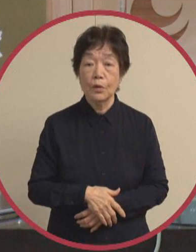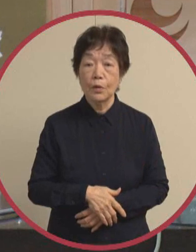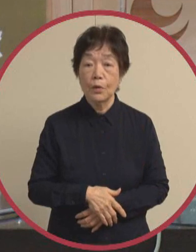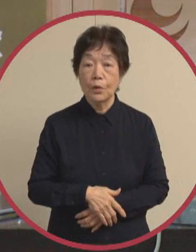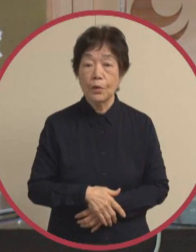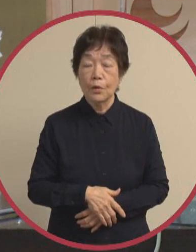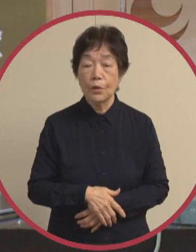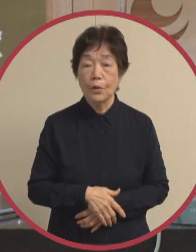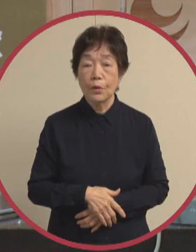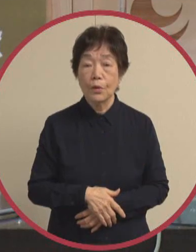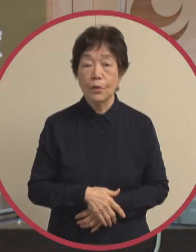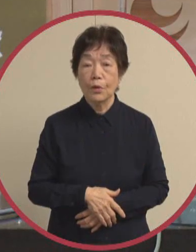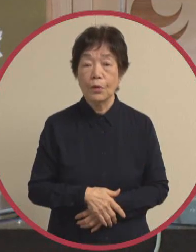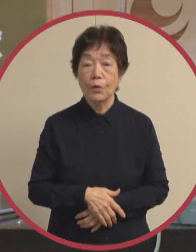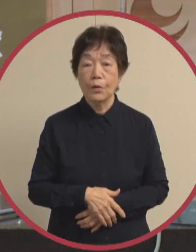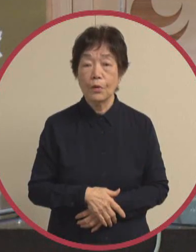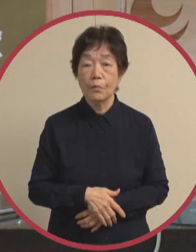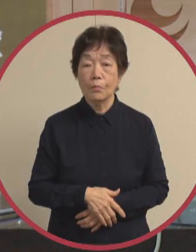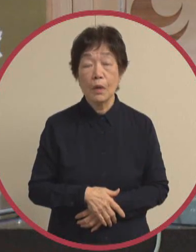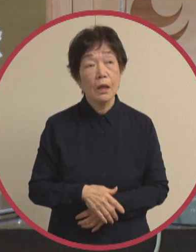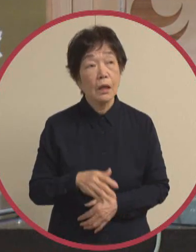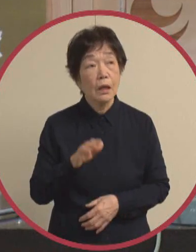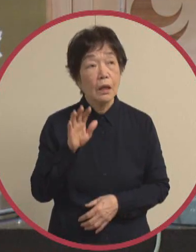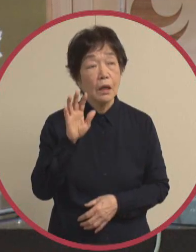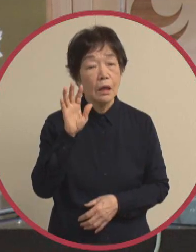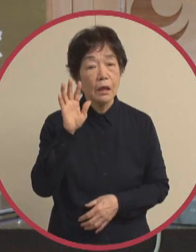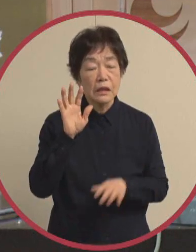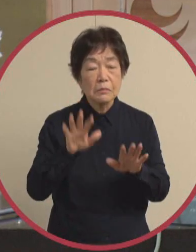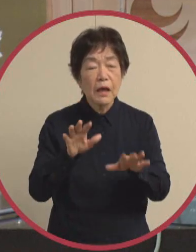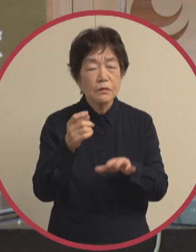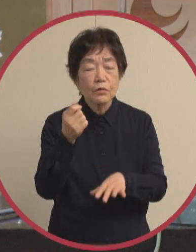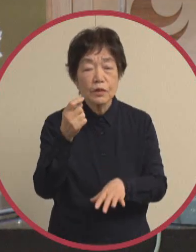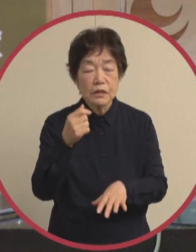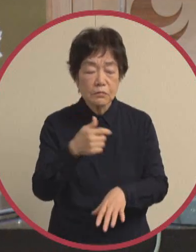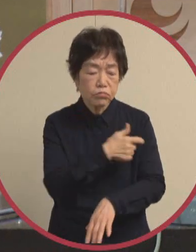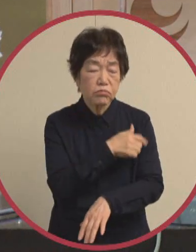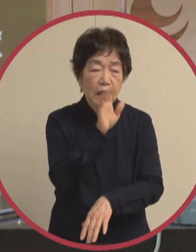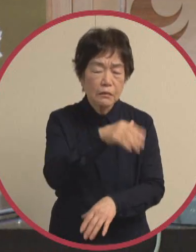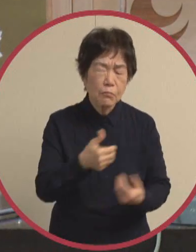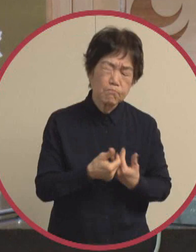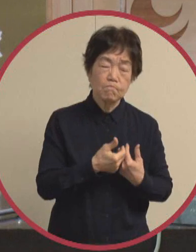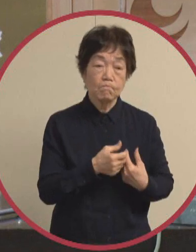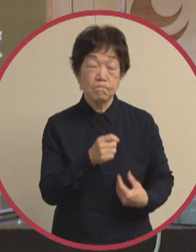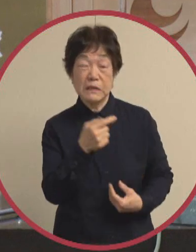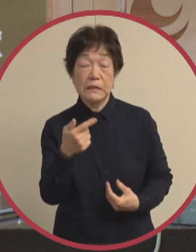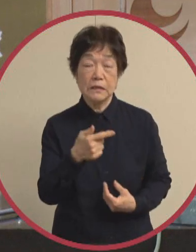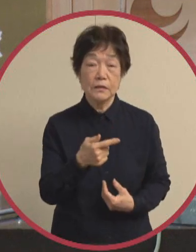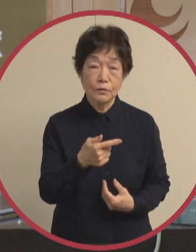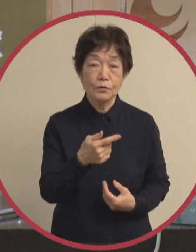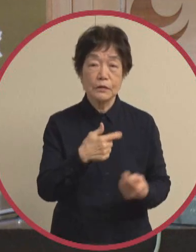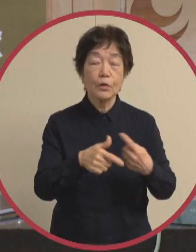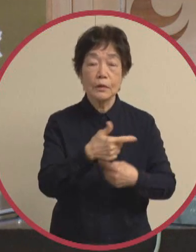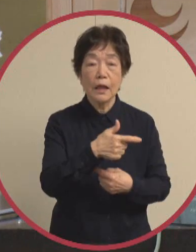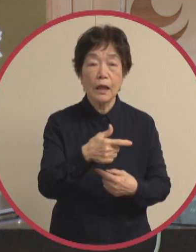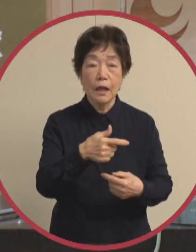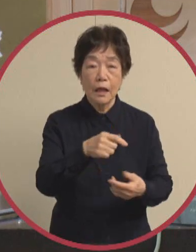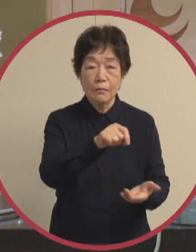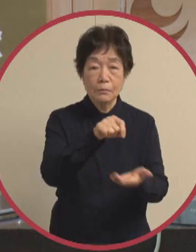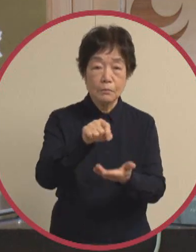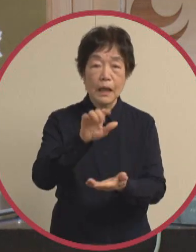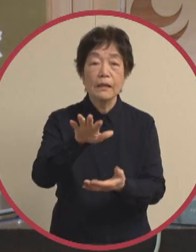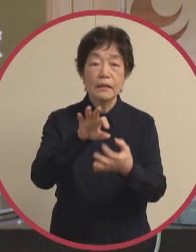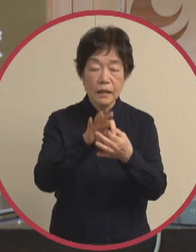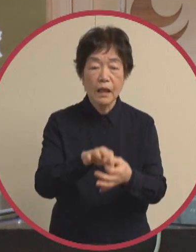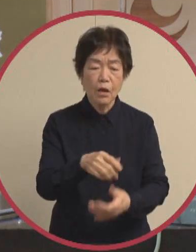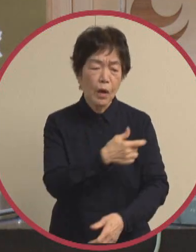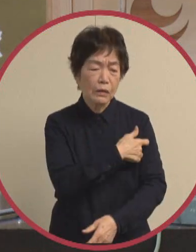の何日かでですね、アナフィラキシーがちょっと多く出たとか、まあ、いろんな報道もありますので、ご心配